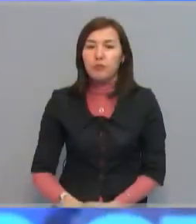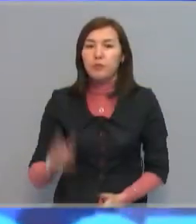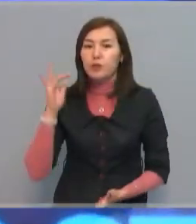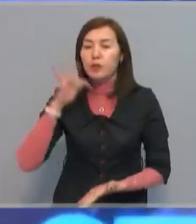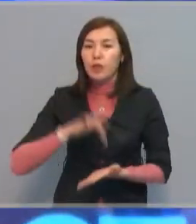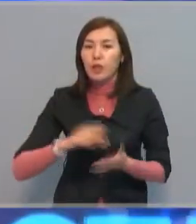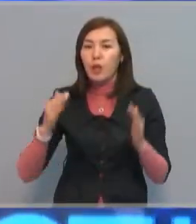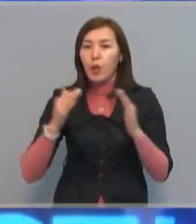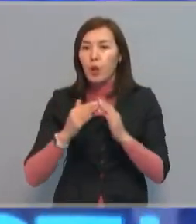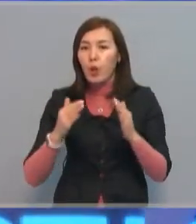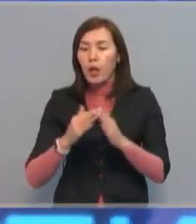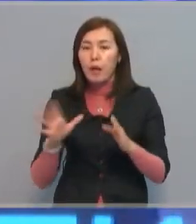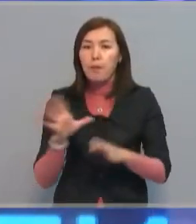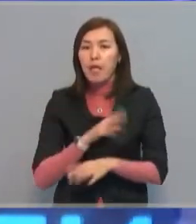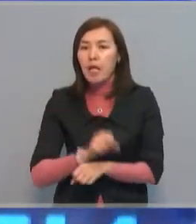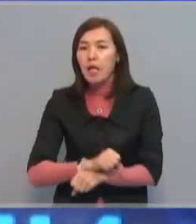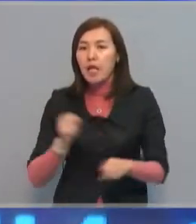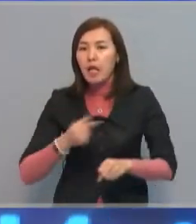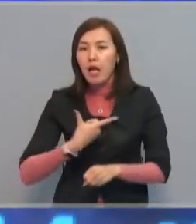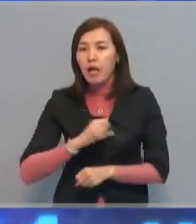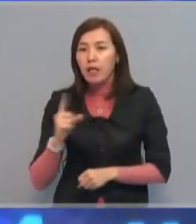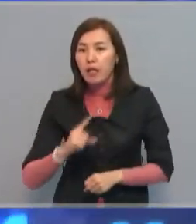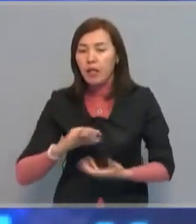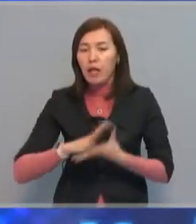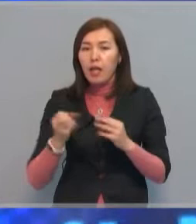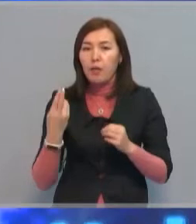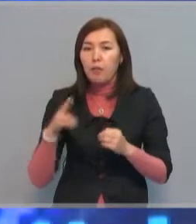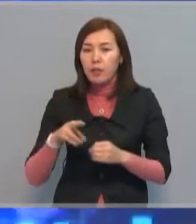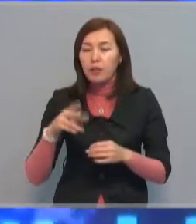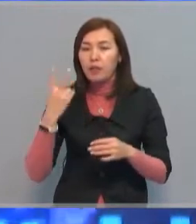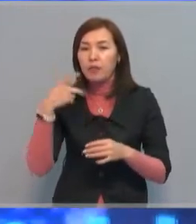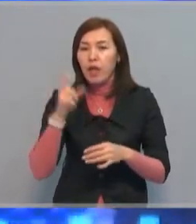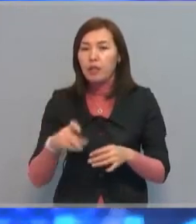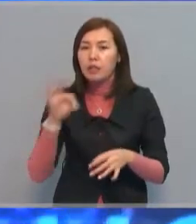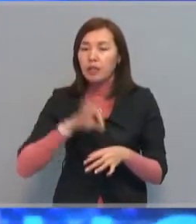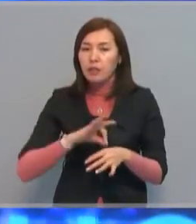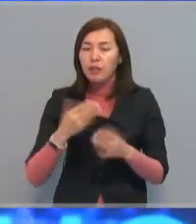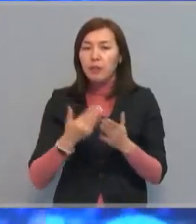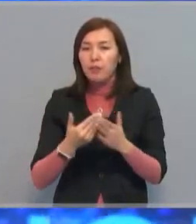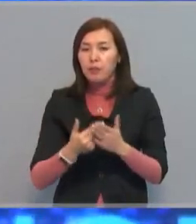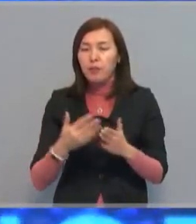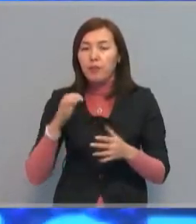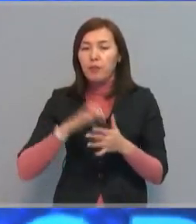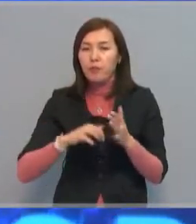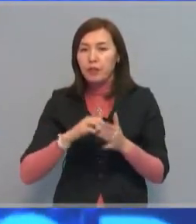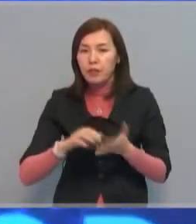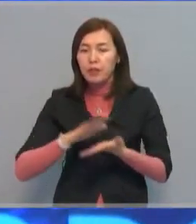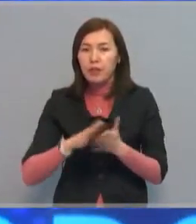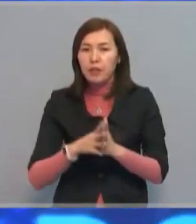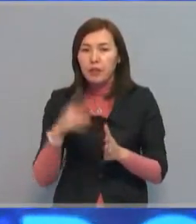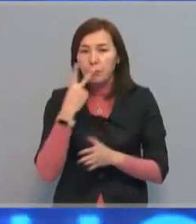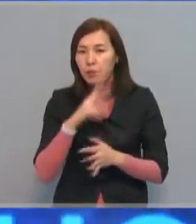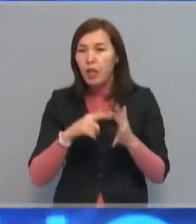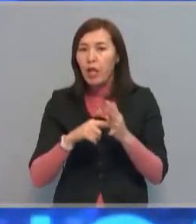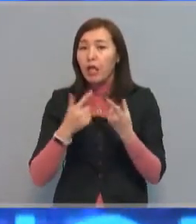В Шымкенте в частном доме произошел взрыв газа. В результате ЧП пострадали два человека. Предварительная причина происшествия –